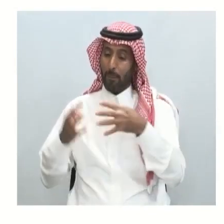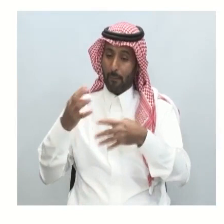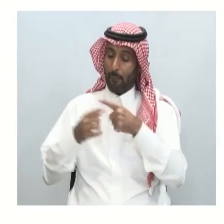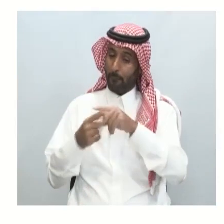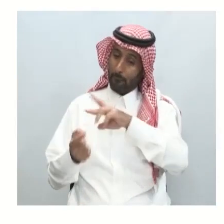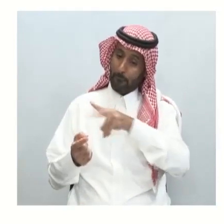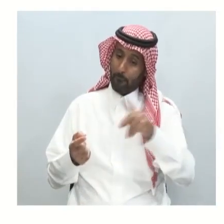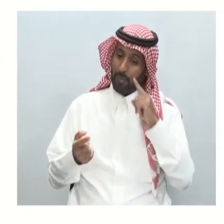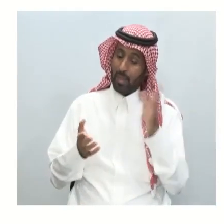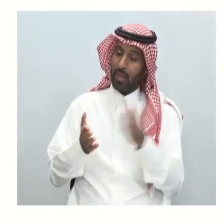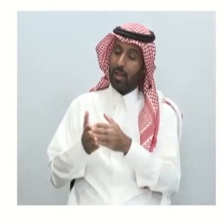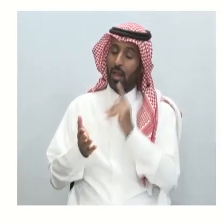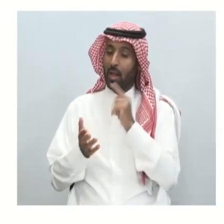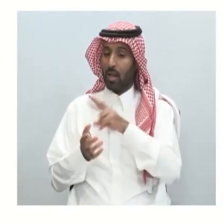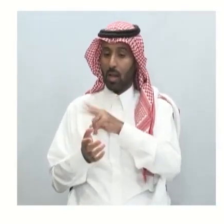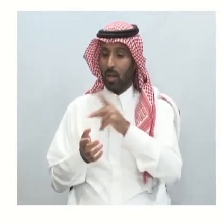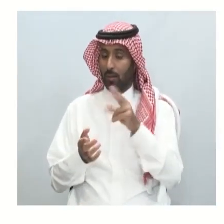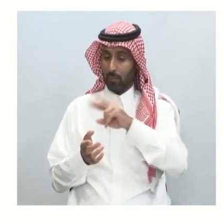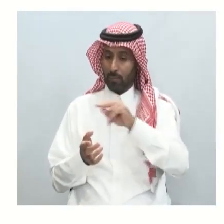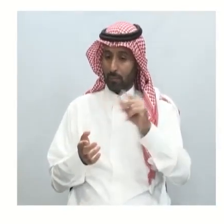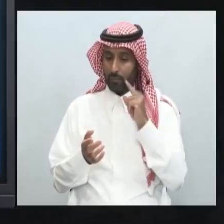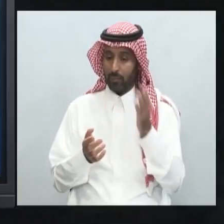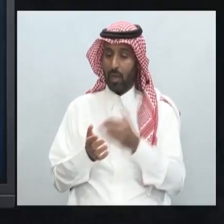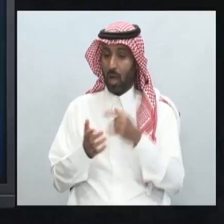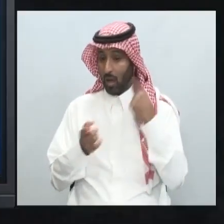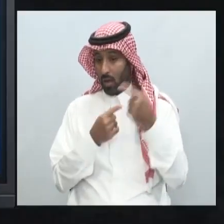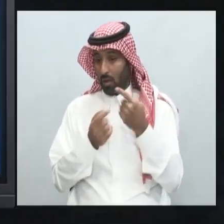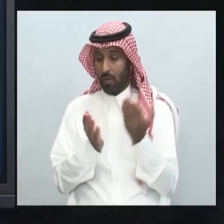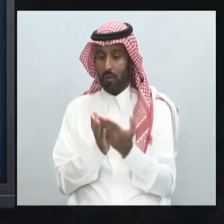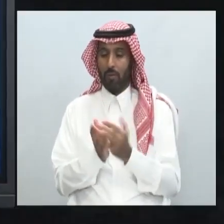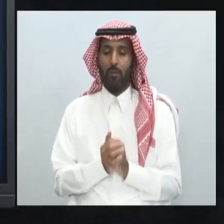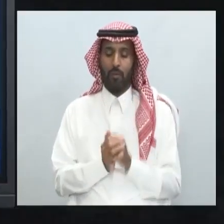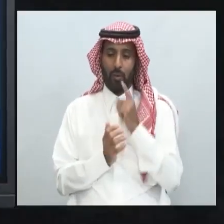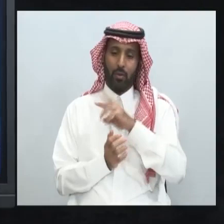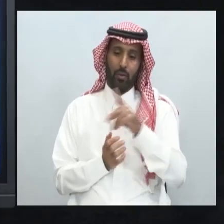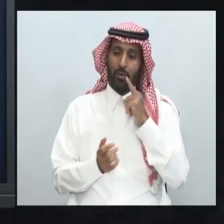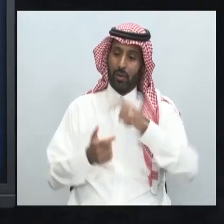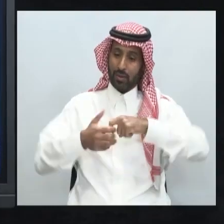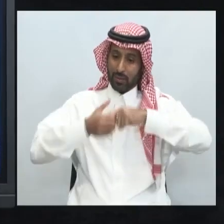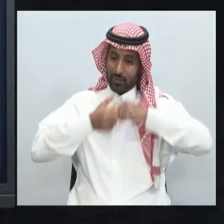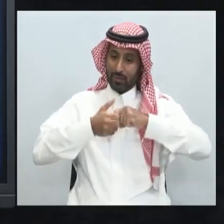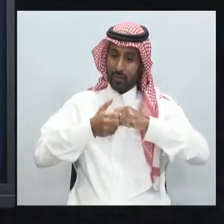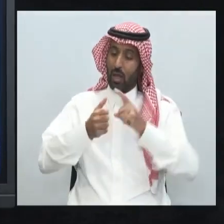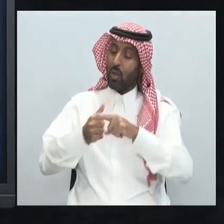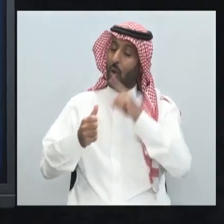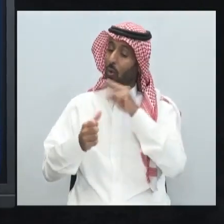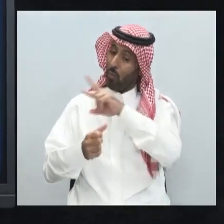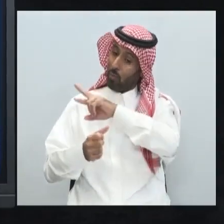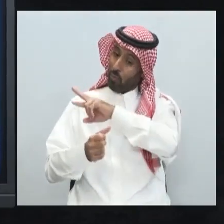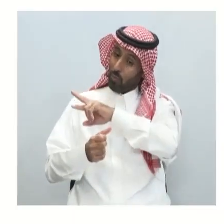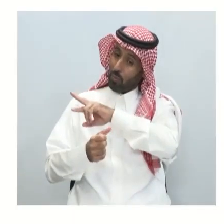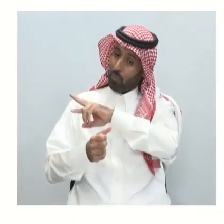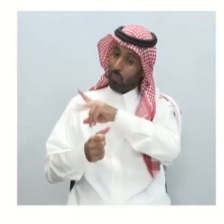التساهميه غير القطبيه لنسترجع معلوماتنا انواع الروابط التساهميه قلنا نوعين ما